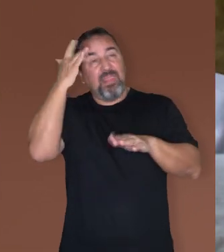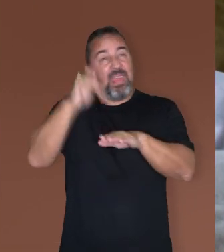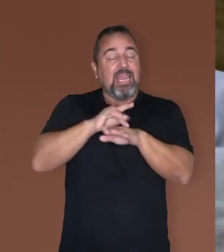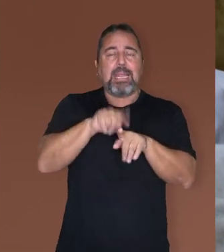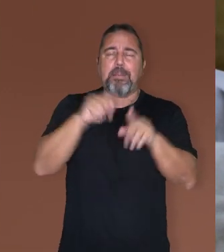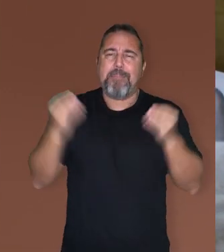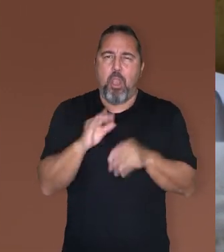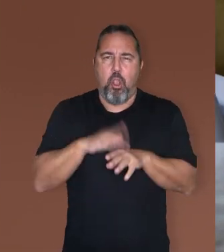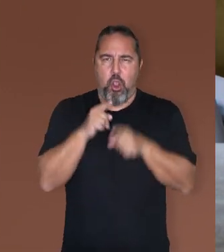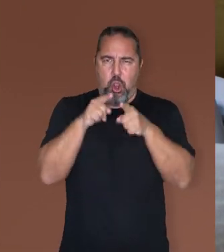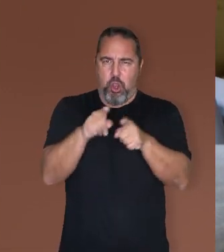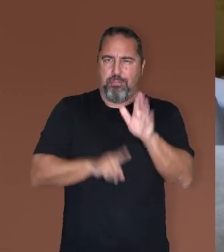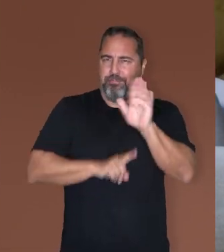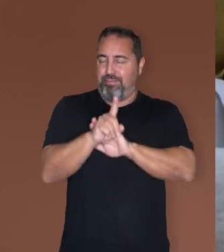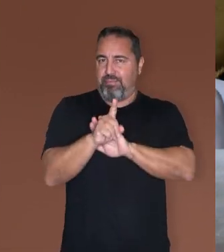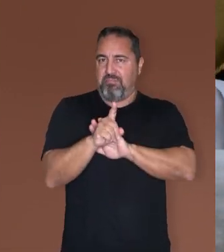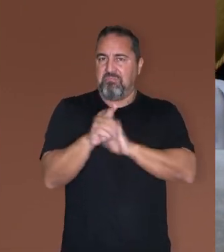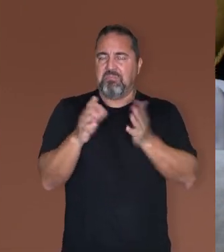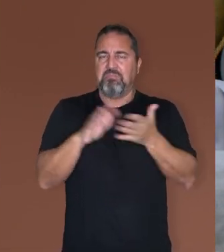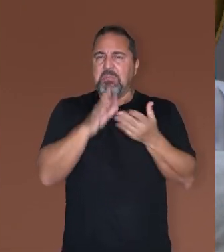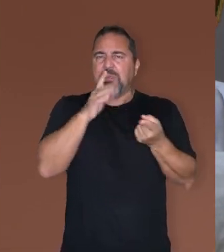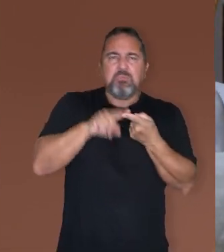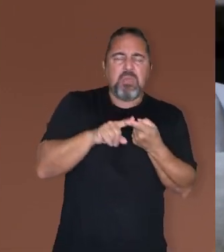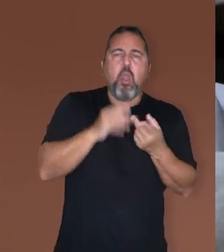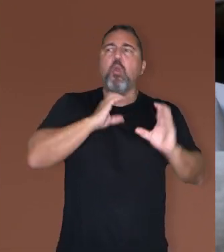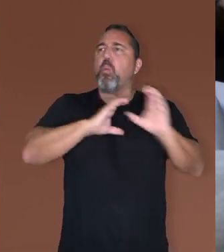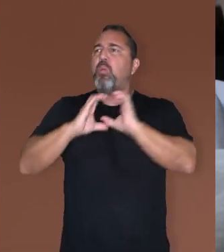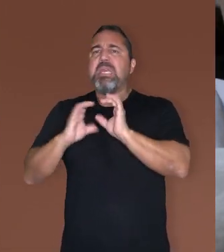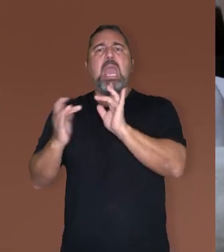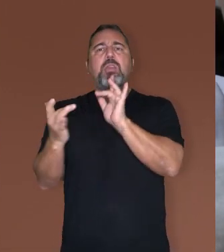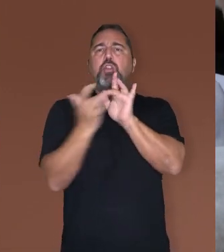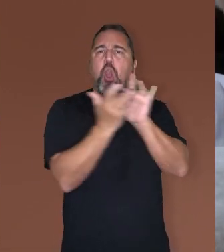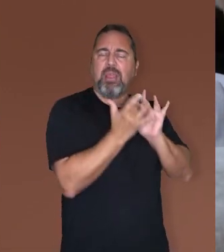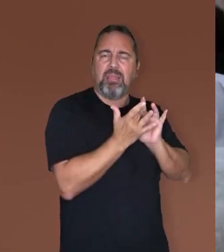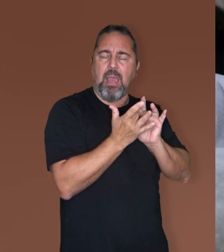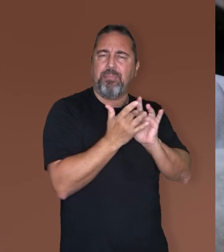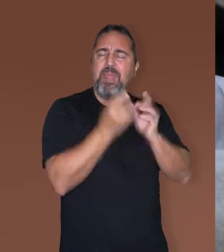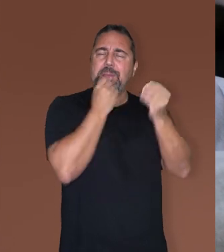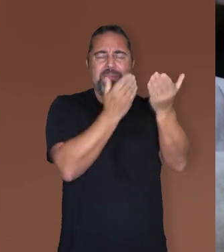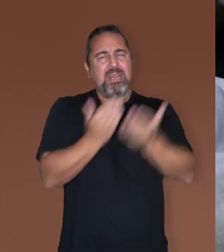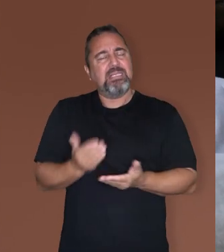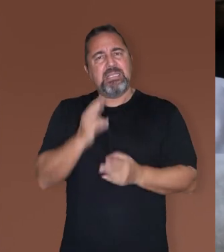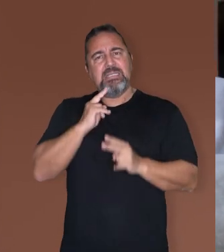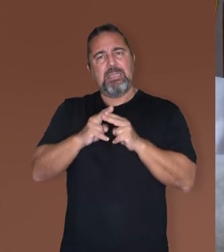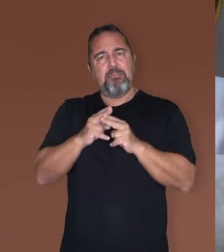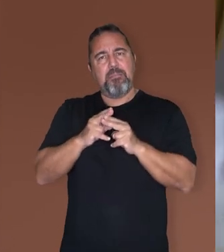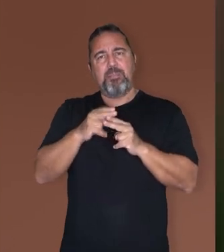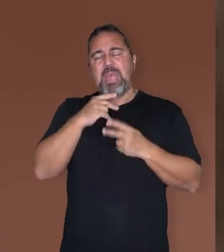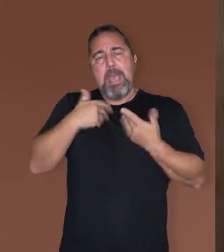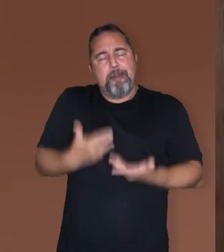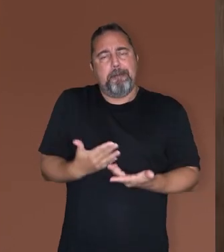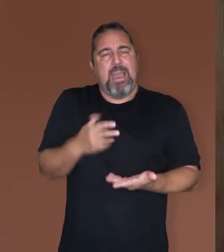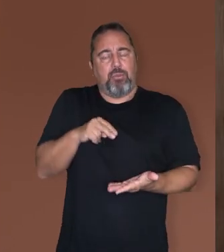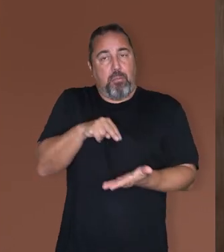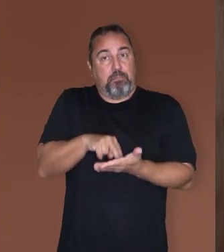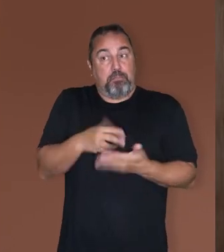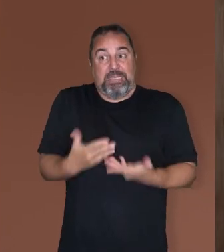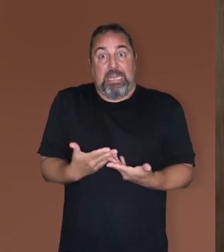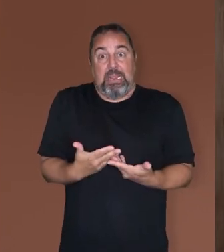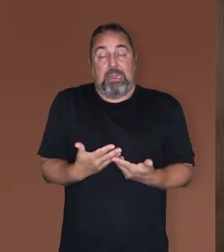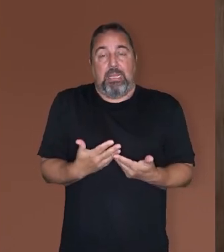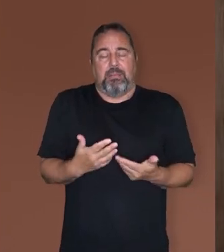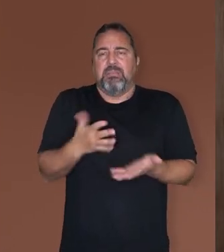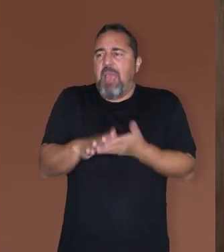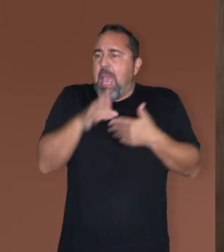ditzazun. Txunditu, komunikatu eta konektatu. Ongi etorri uneko eragina,